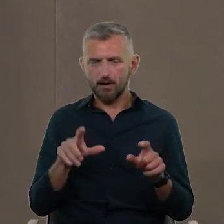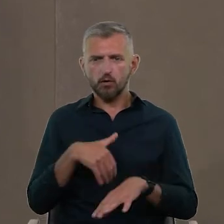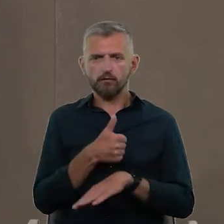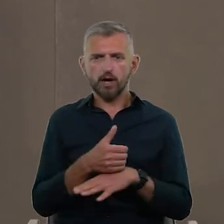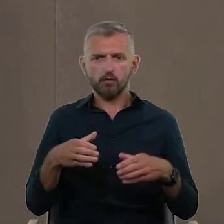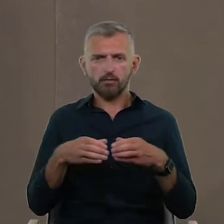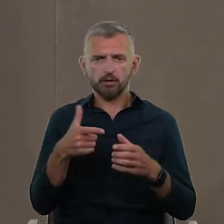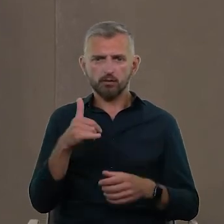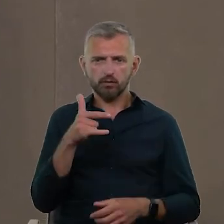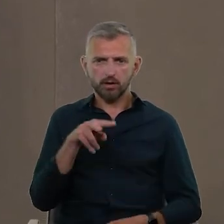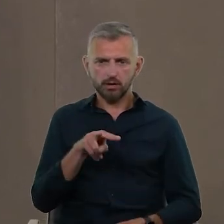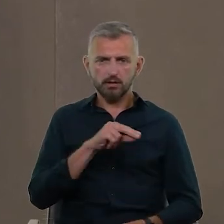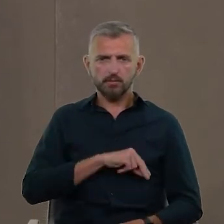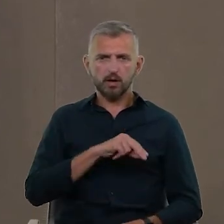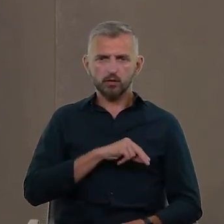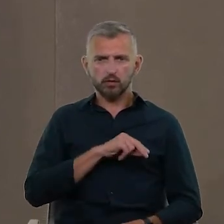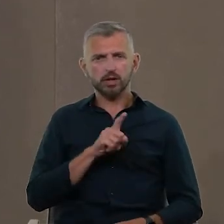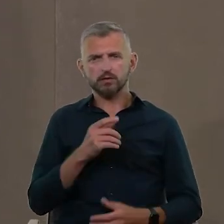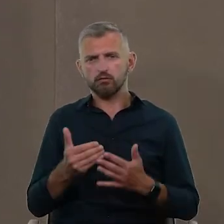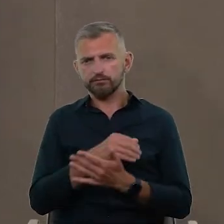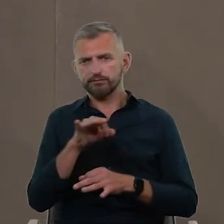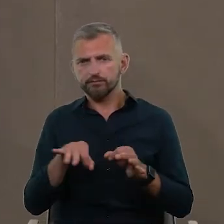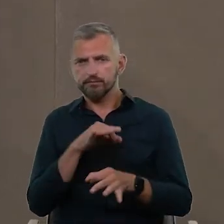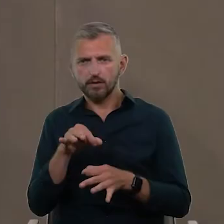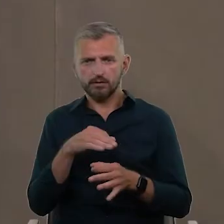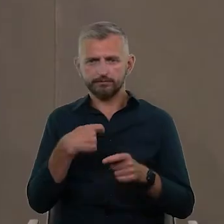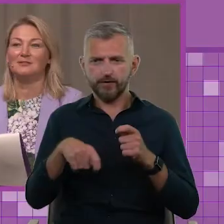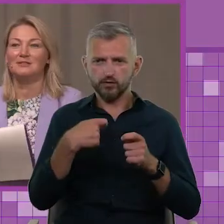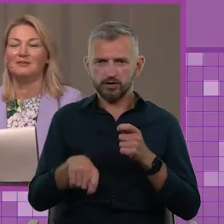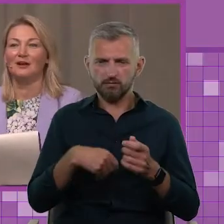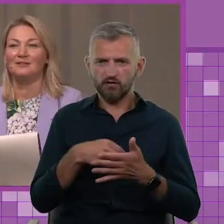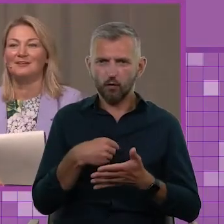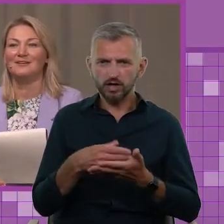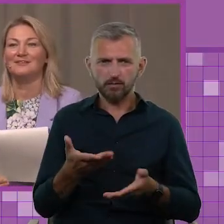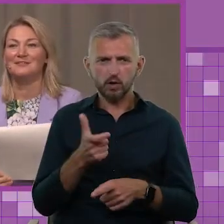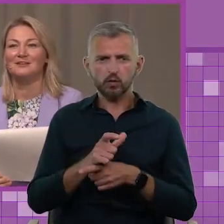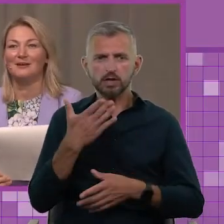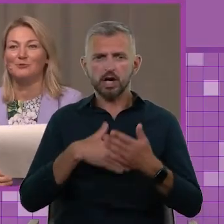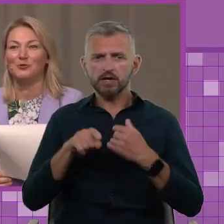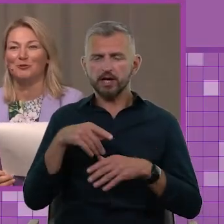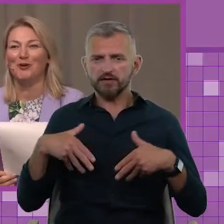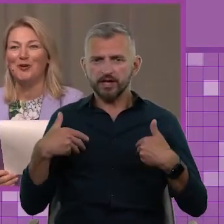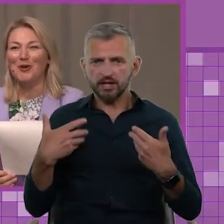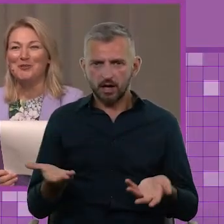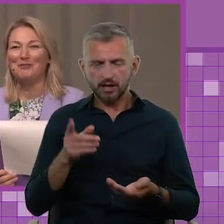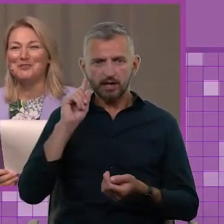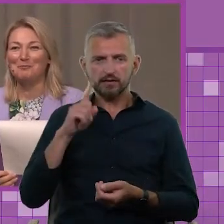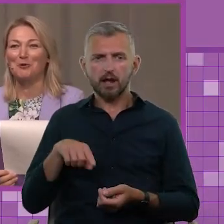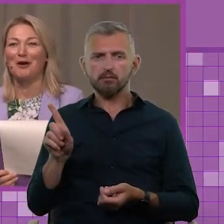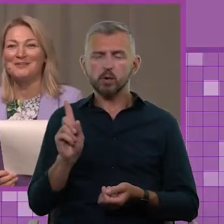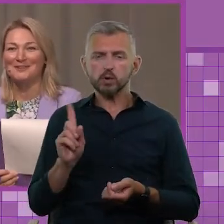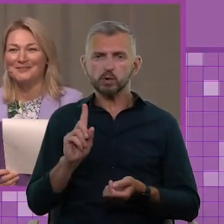команди Google, працює з стартапами та венчурними фондами. Дуже раді вас вітати. Знаємо,